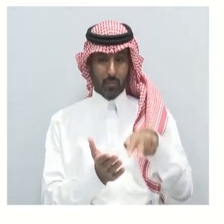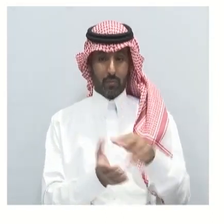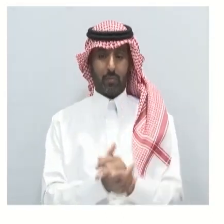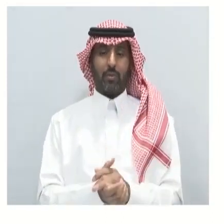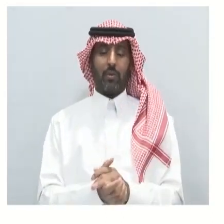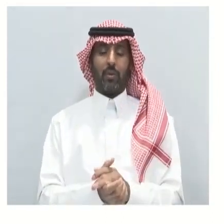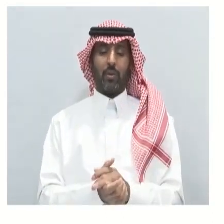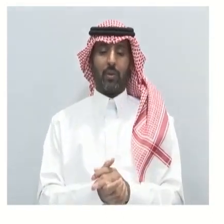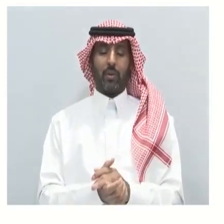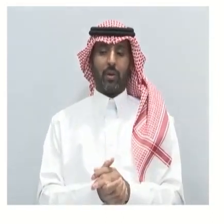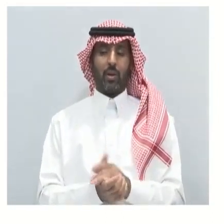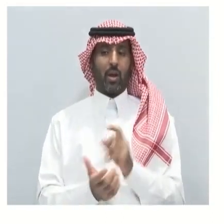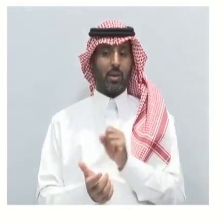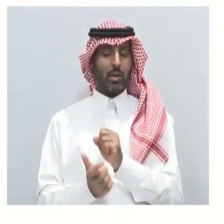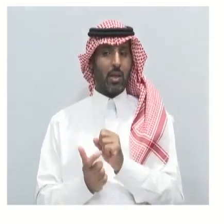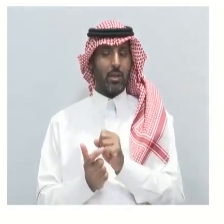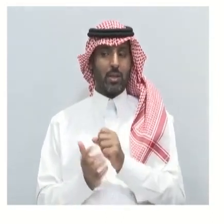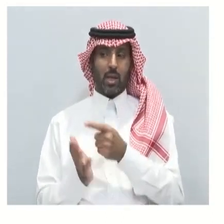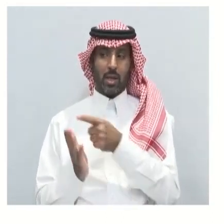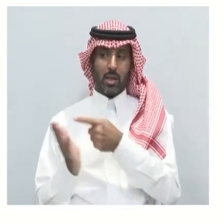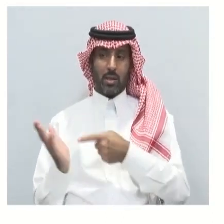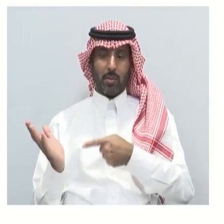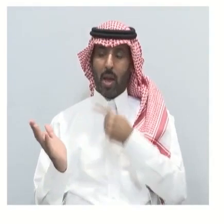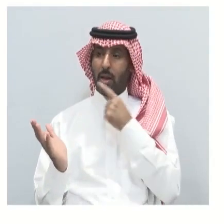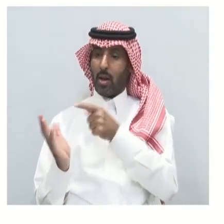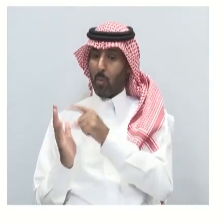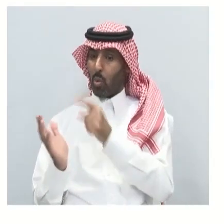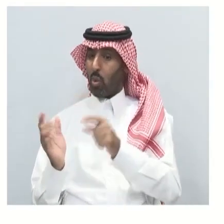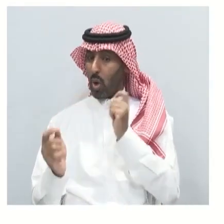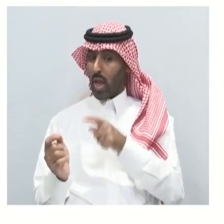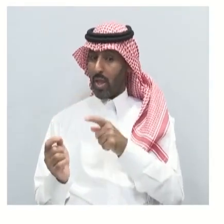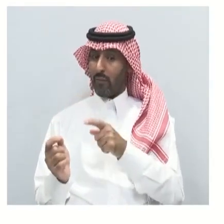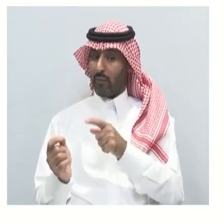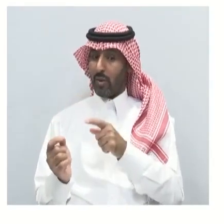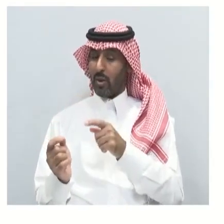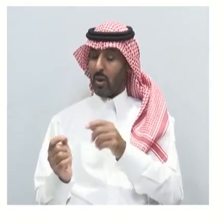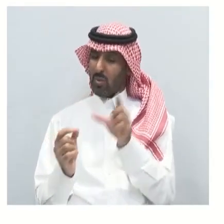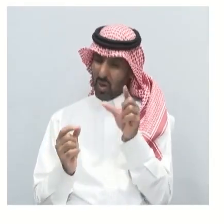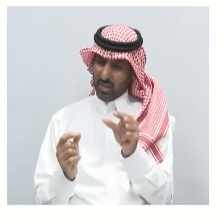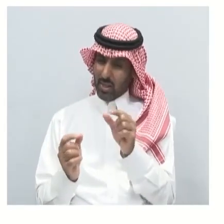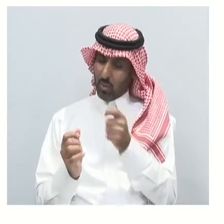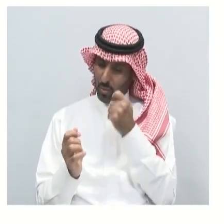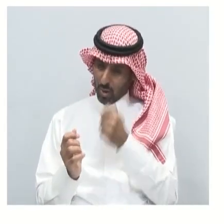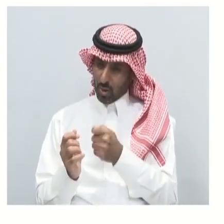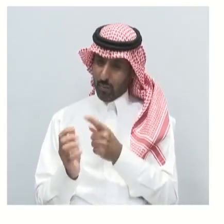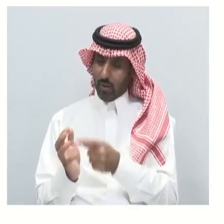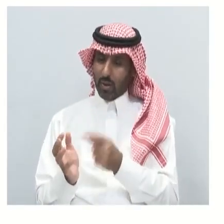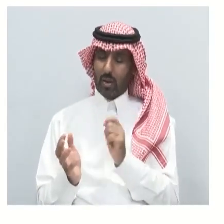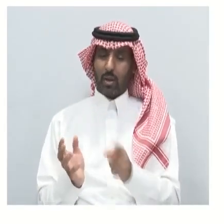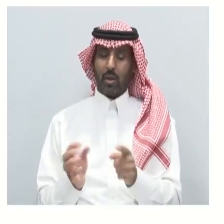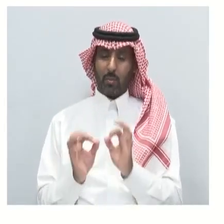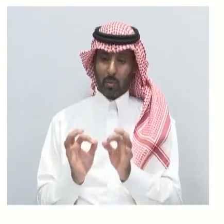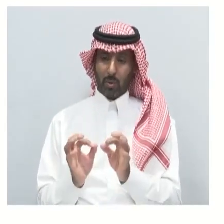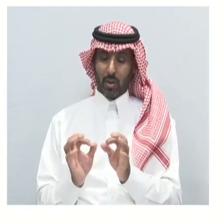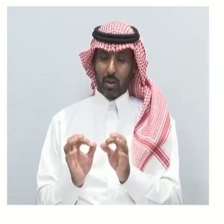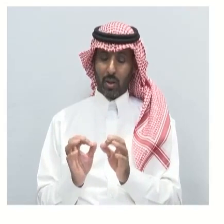امامك مميزات الاستبانه الموضوعيه والهدف الاجاز والدقه مما